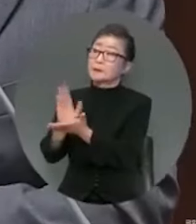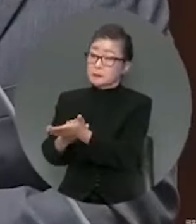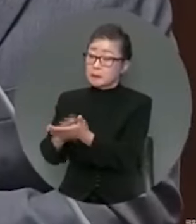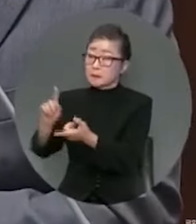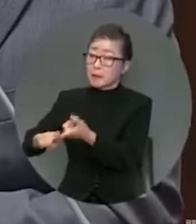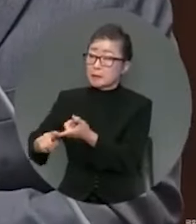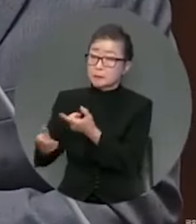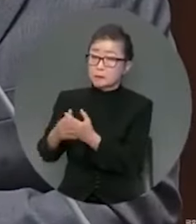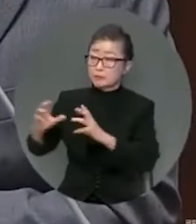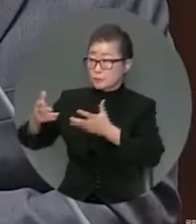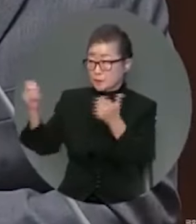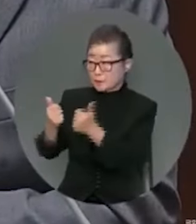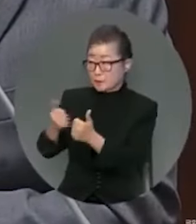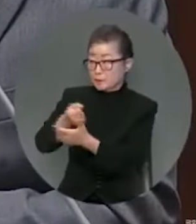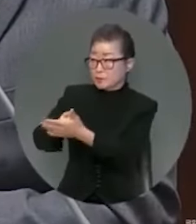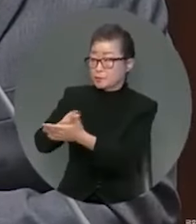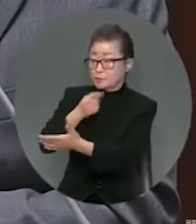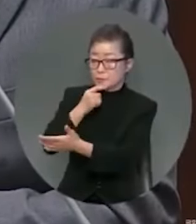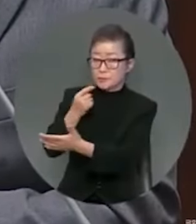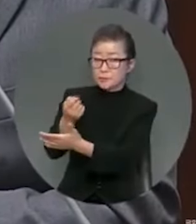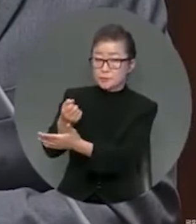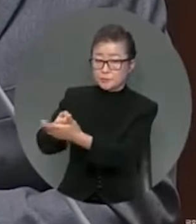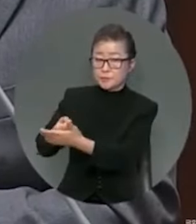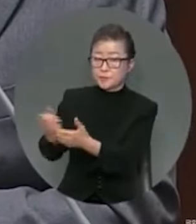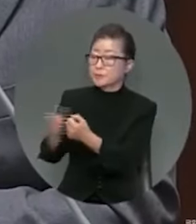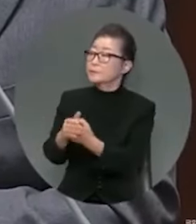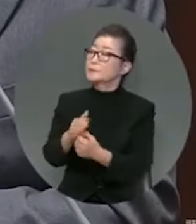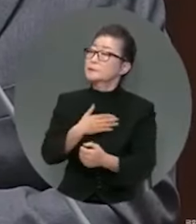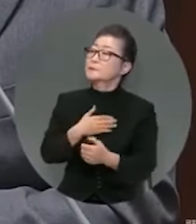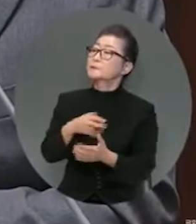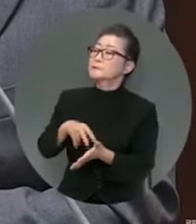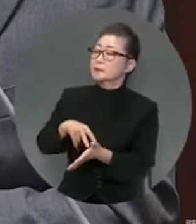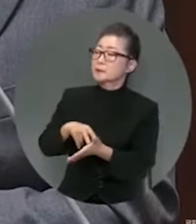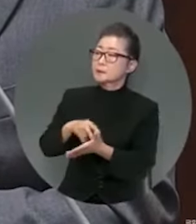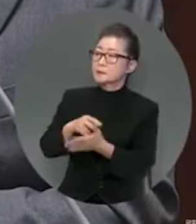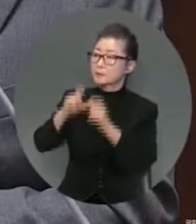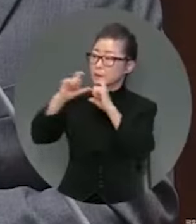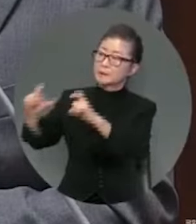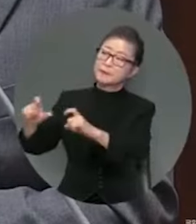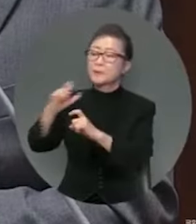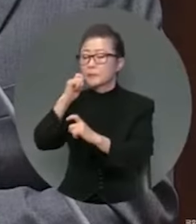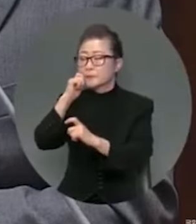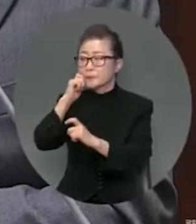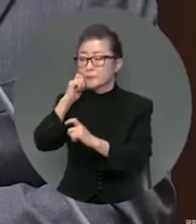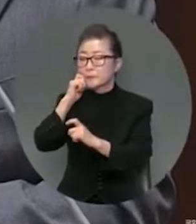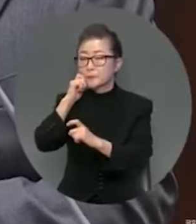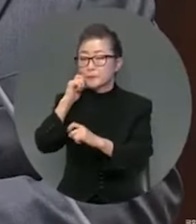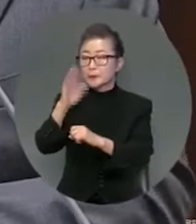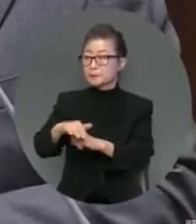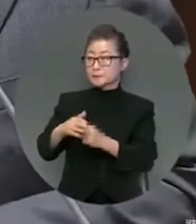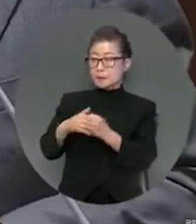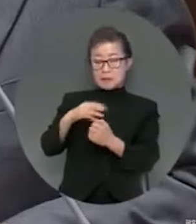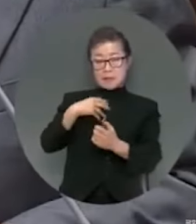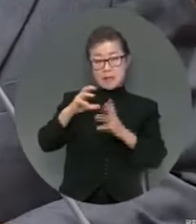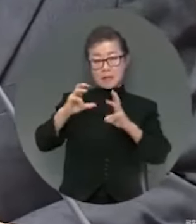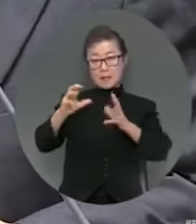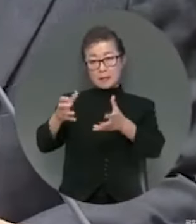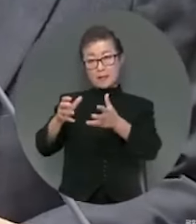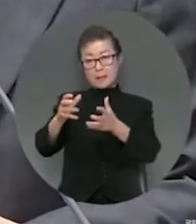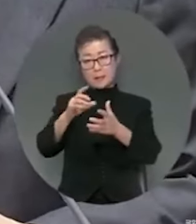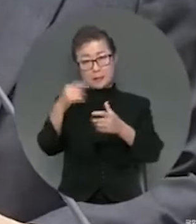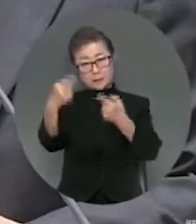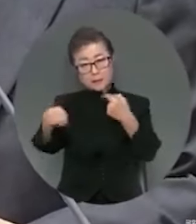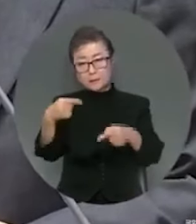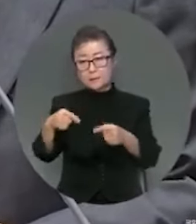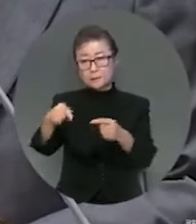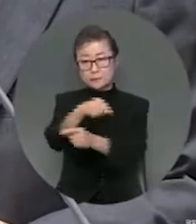때문에 총리로서 단정적으로 말씀드리기는 어렵습니다만, 국정의